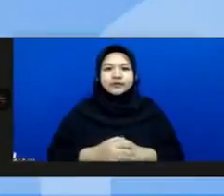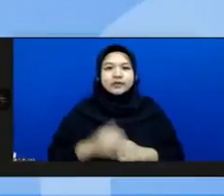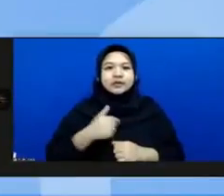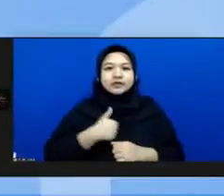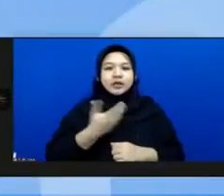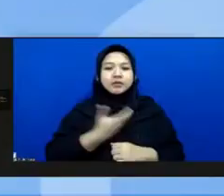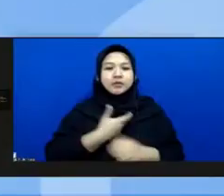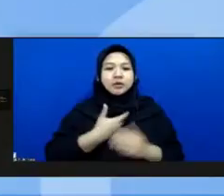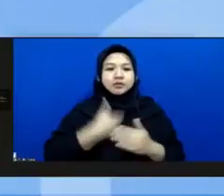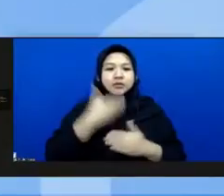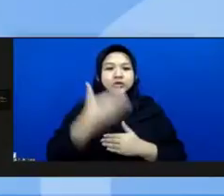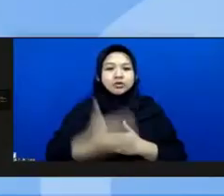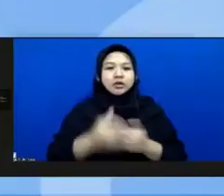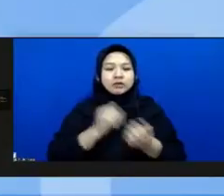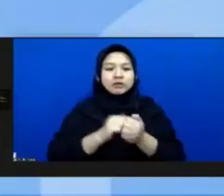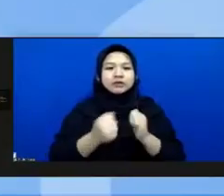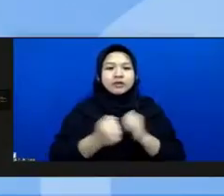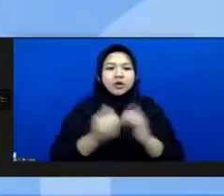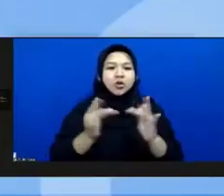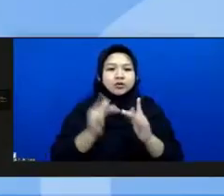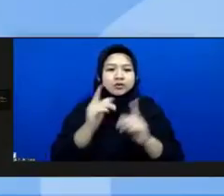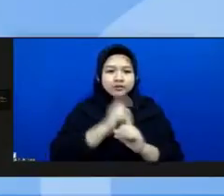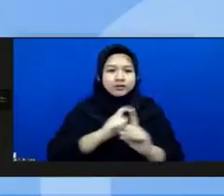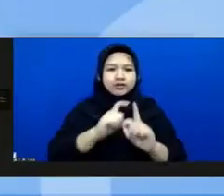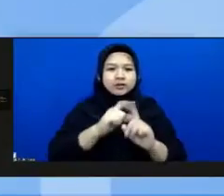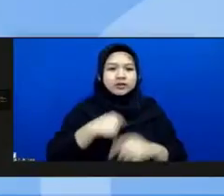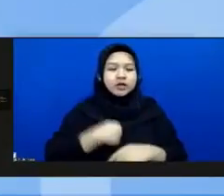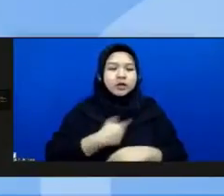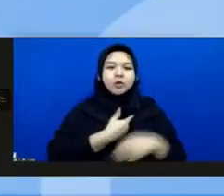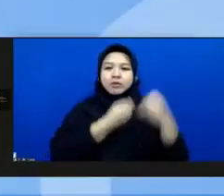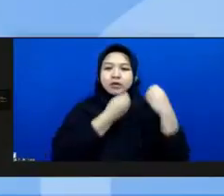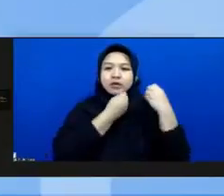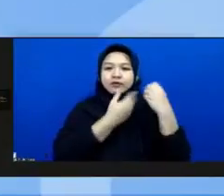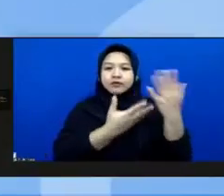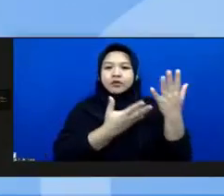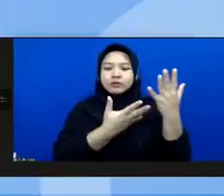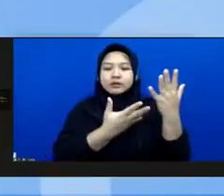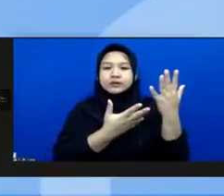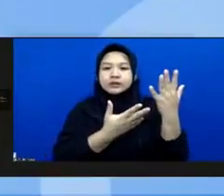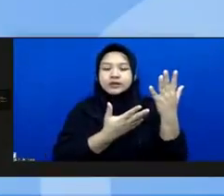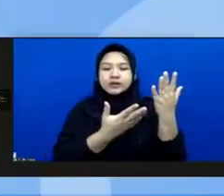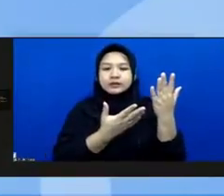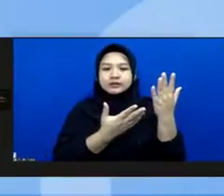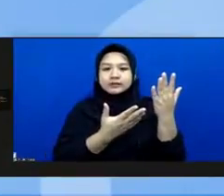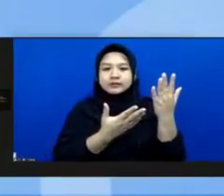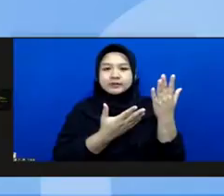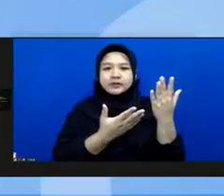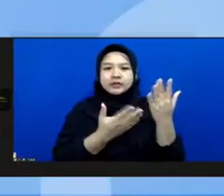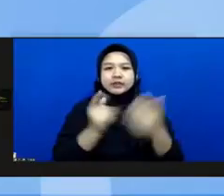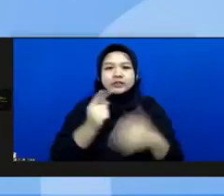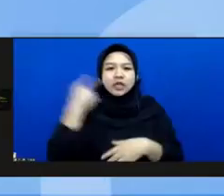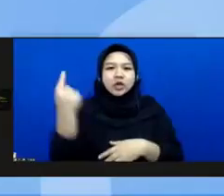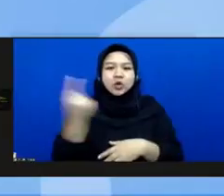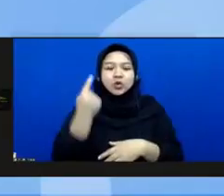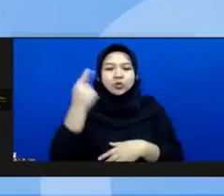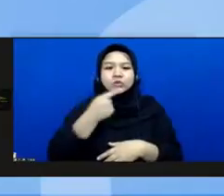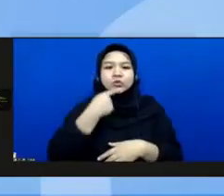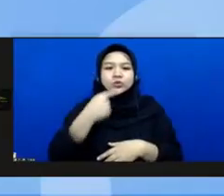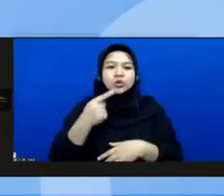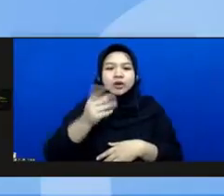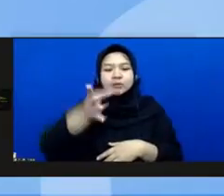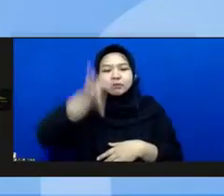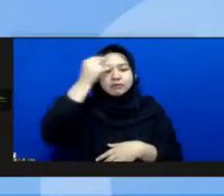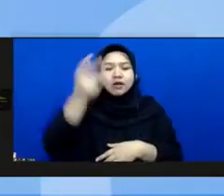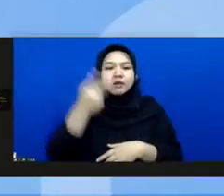ke permasalahan contact tracing, saya mau kasih sedikit gambaran yang yang umum mengenai pemahaman